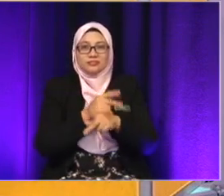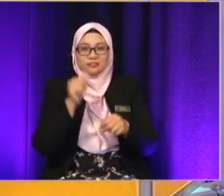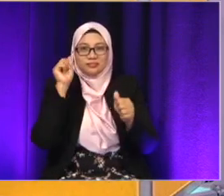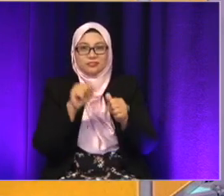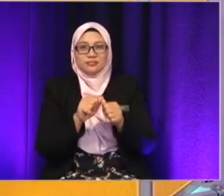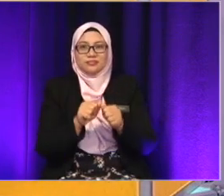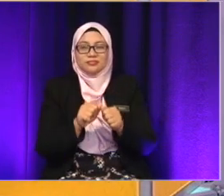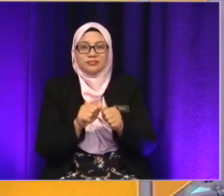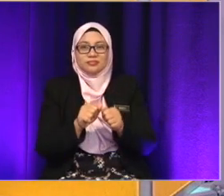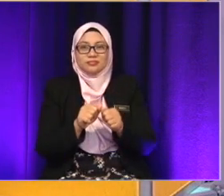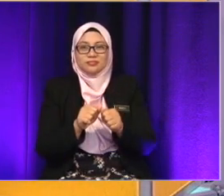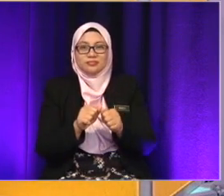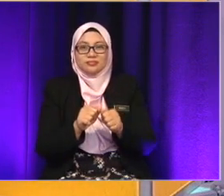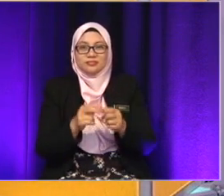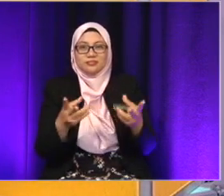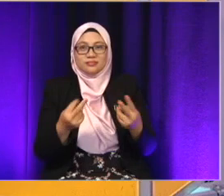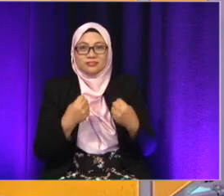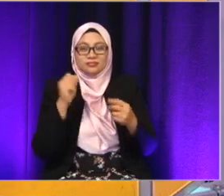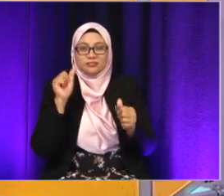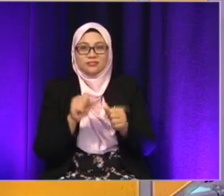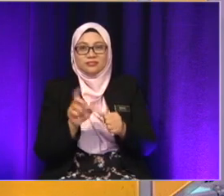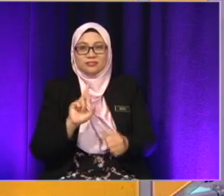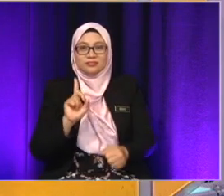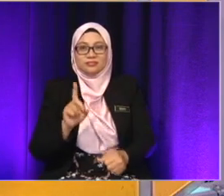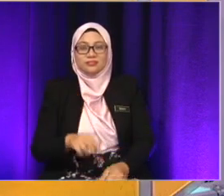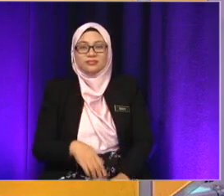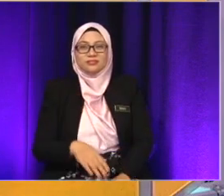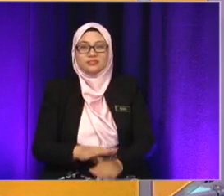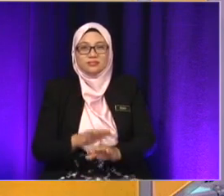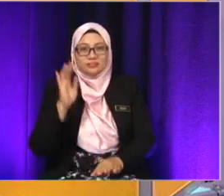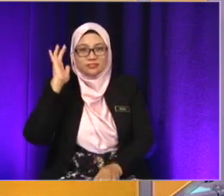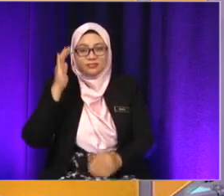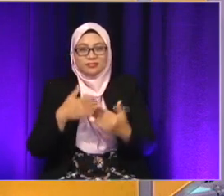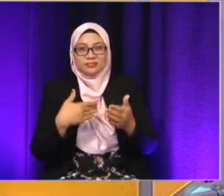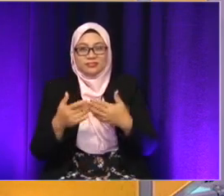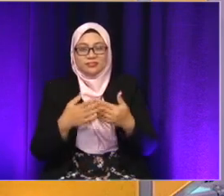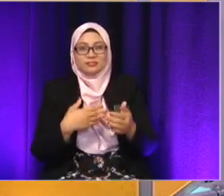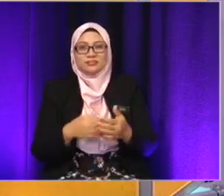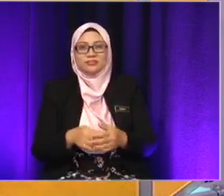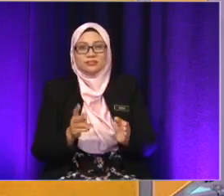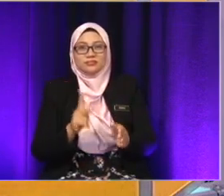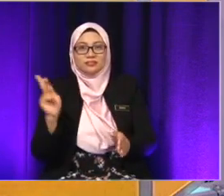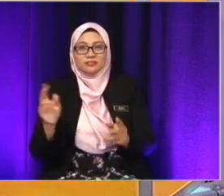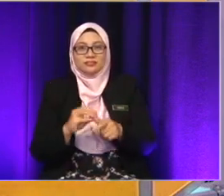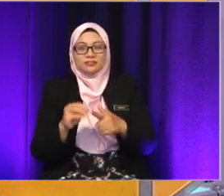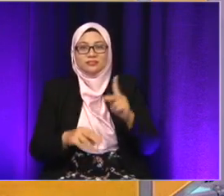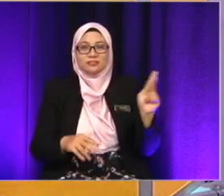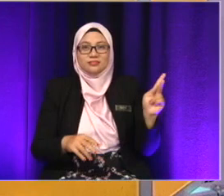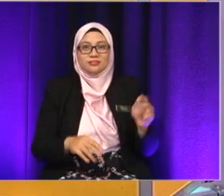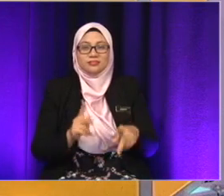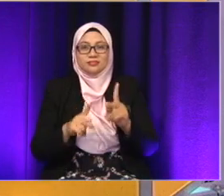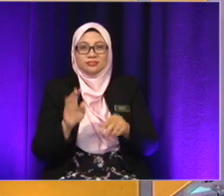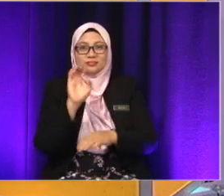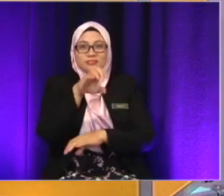berada di sini. Kita nak arah ke mana pun tak mengapa. Kita tolak ke kanan atau ke kiri. Kalau tengok pada jengkaut pun ada